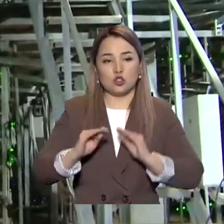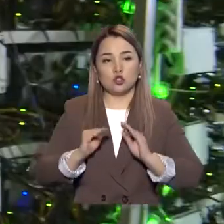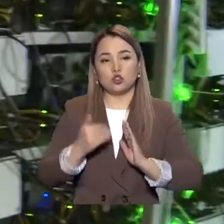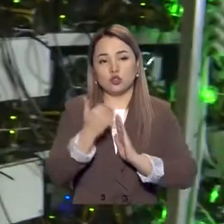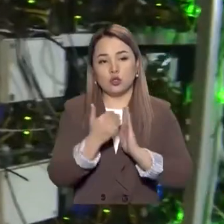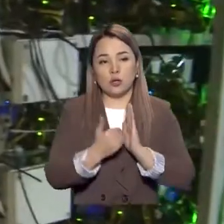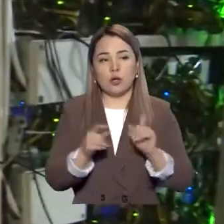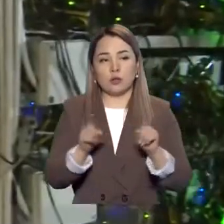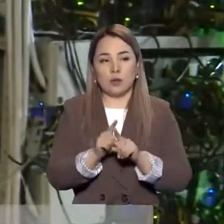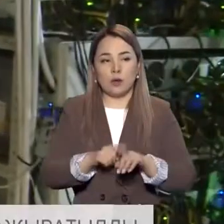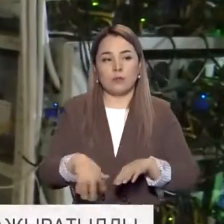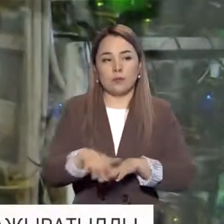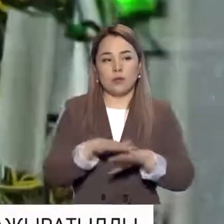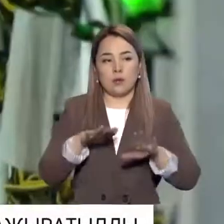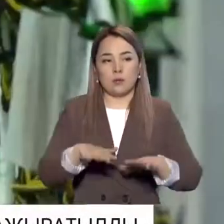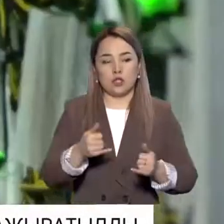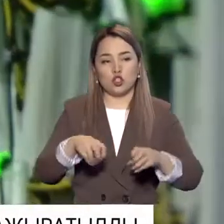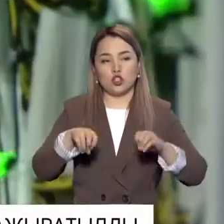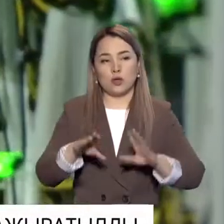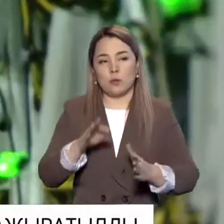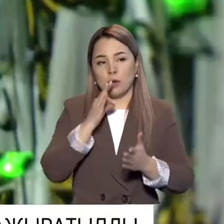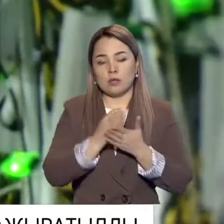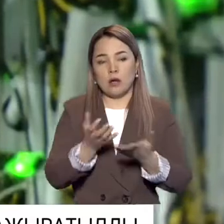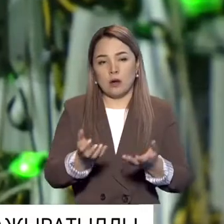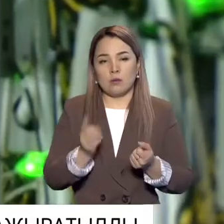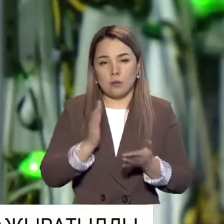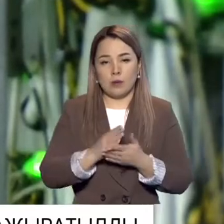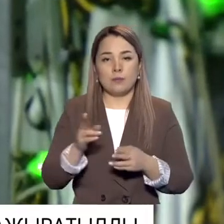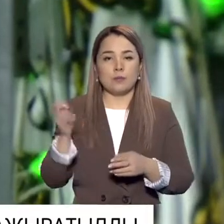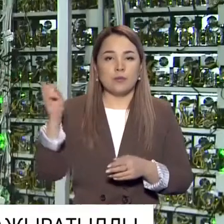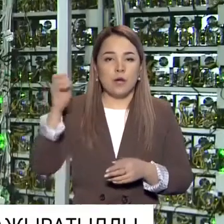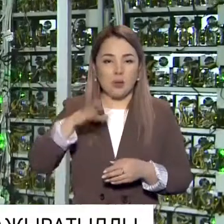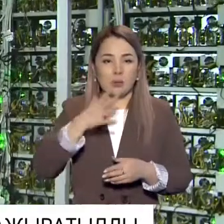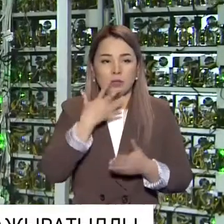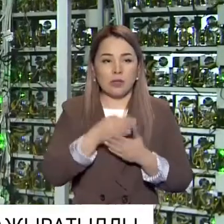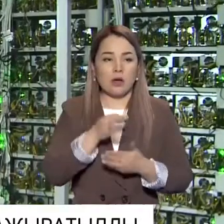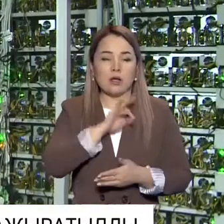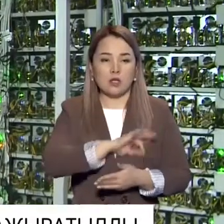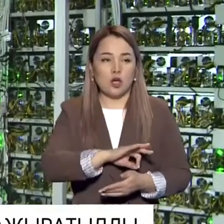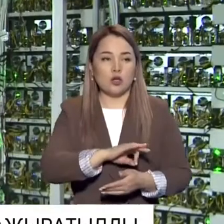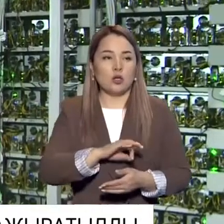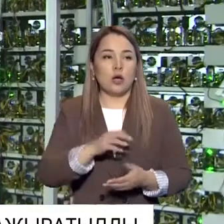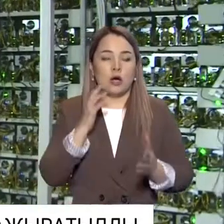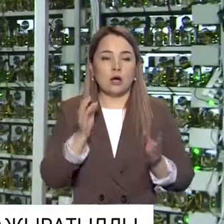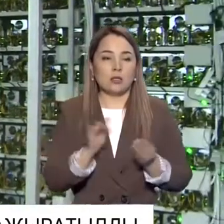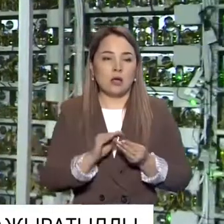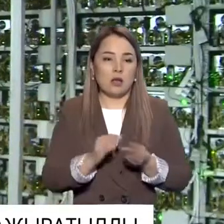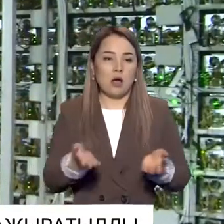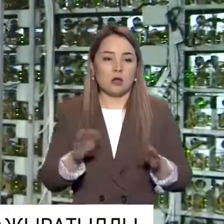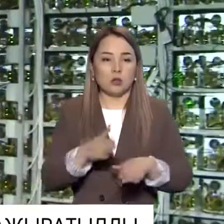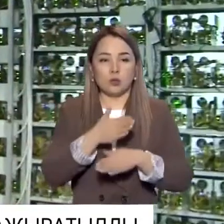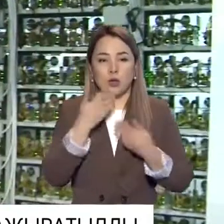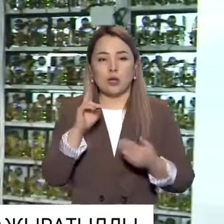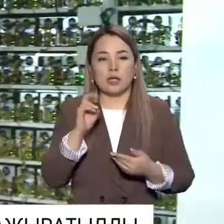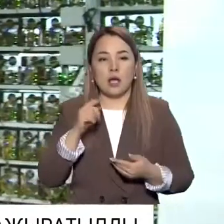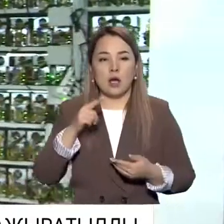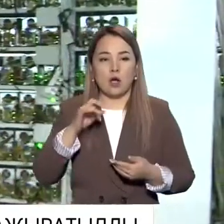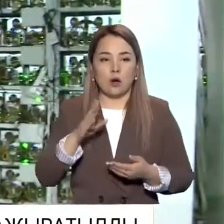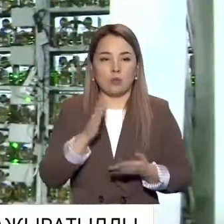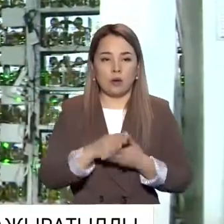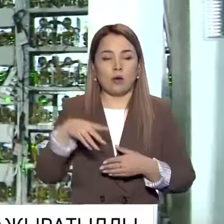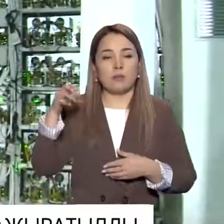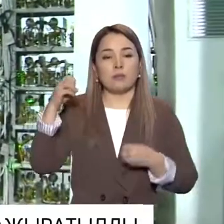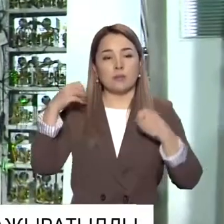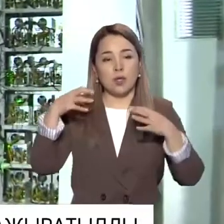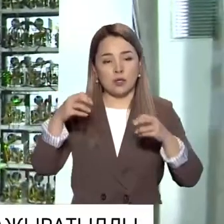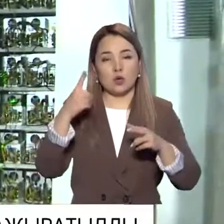тыс жүктемеге байланысты осындай шешім қабылданды. Яғни жарықтың теңгерімі сақталмаған. Төрт күн бұрын Кегок компаниясы қуатты сөндіру